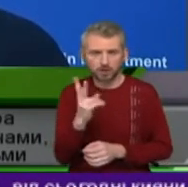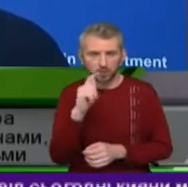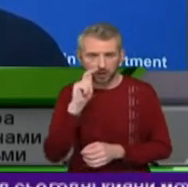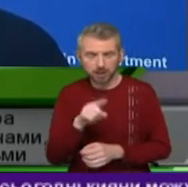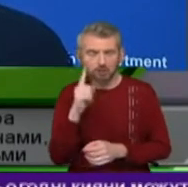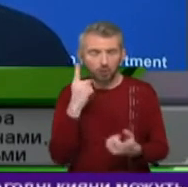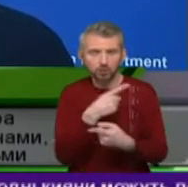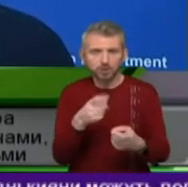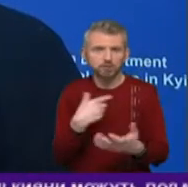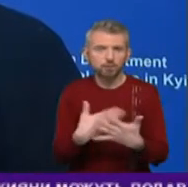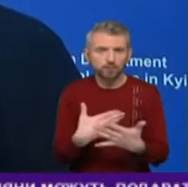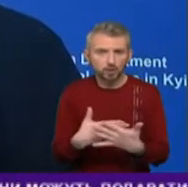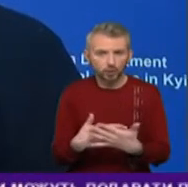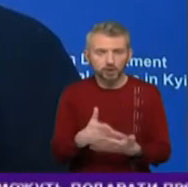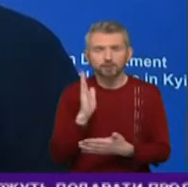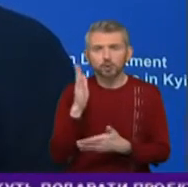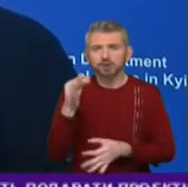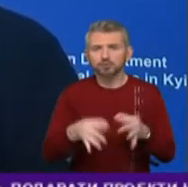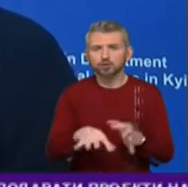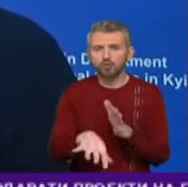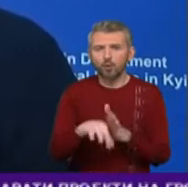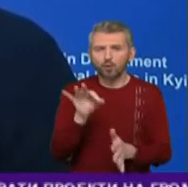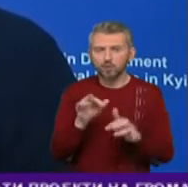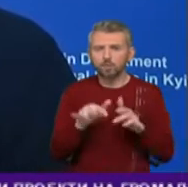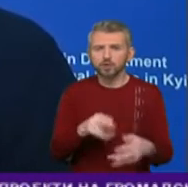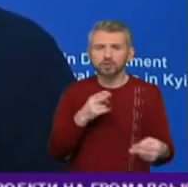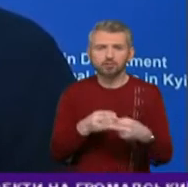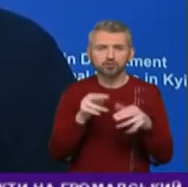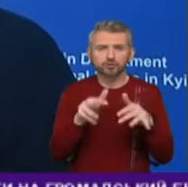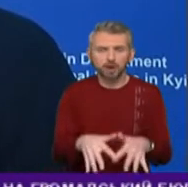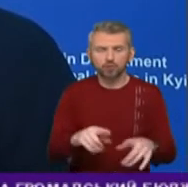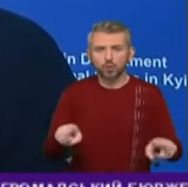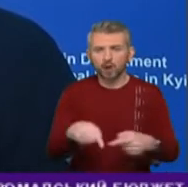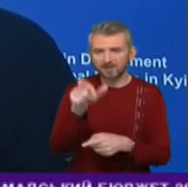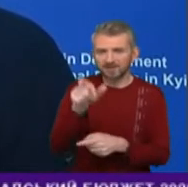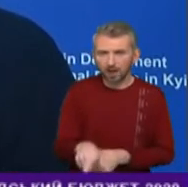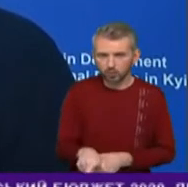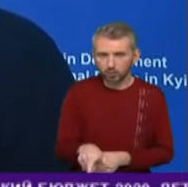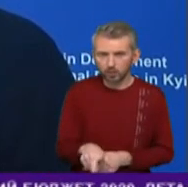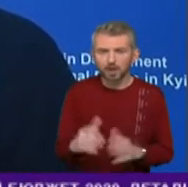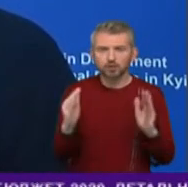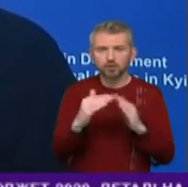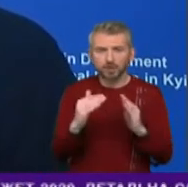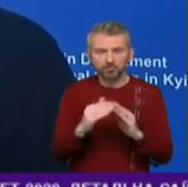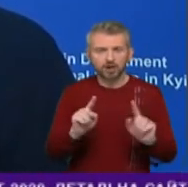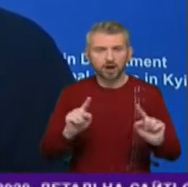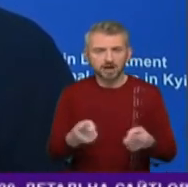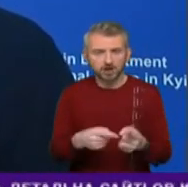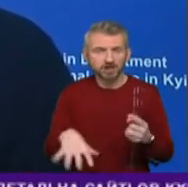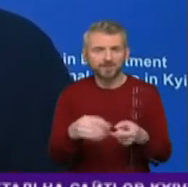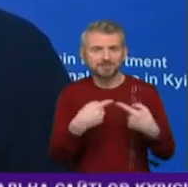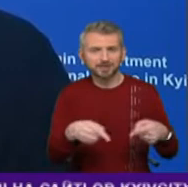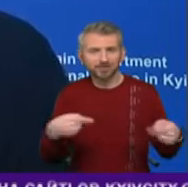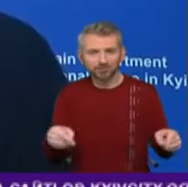про підозру. У подальшому судом обрано міру запобіжного заходу, організатору домашній арешт, всім